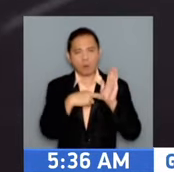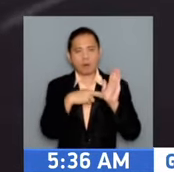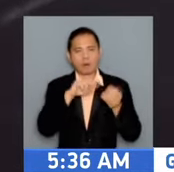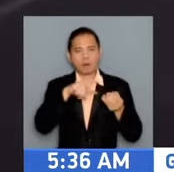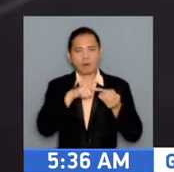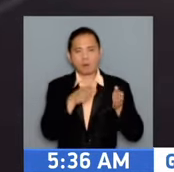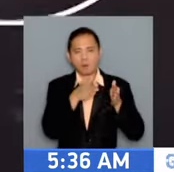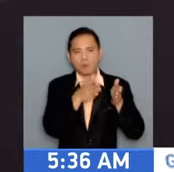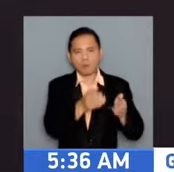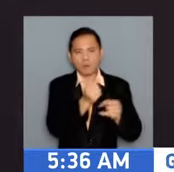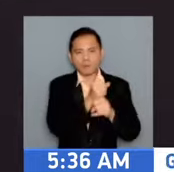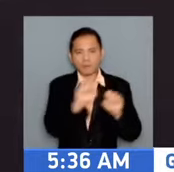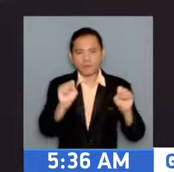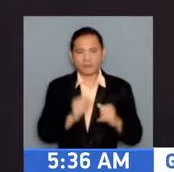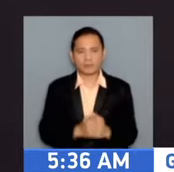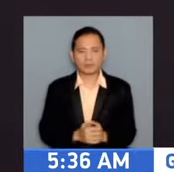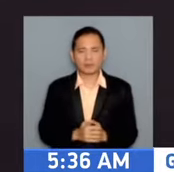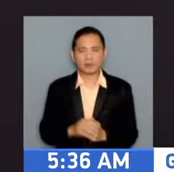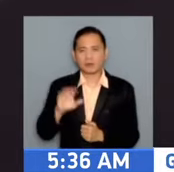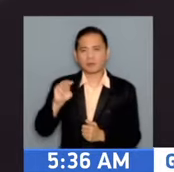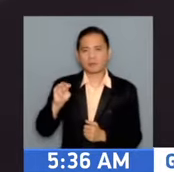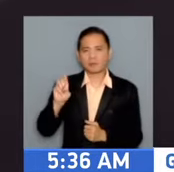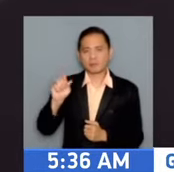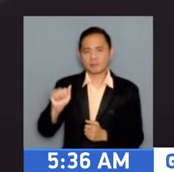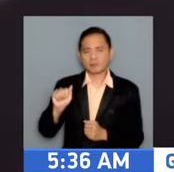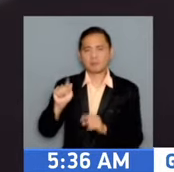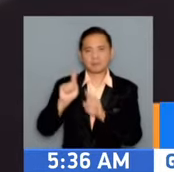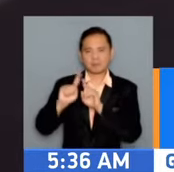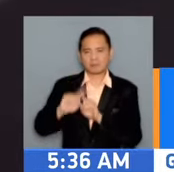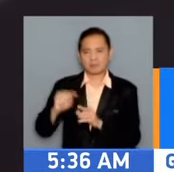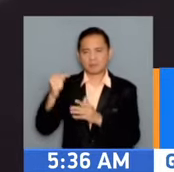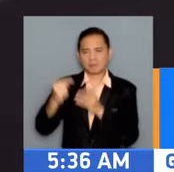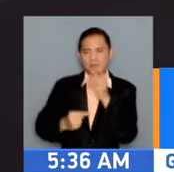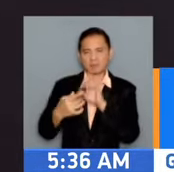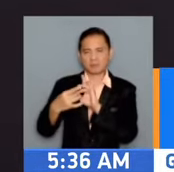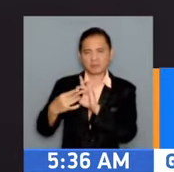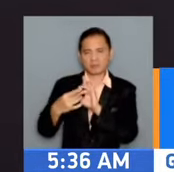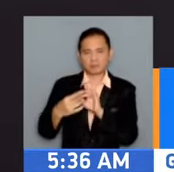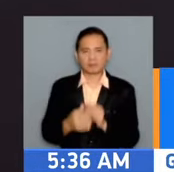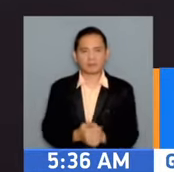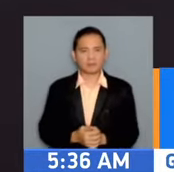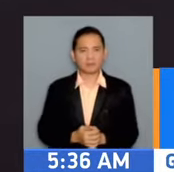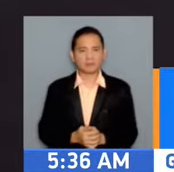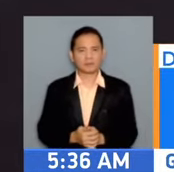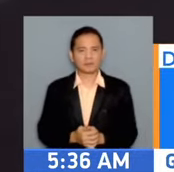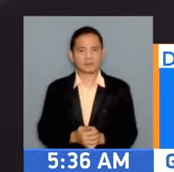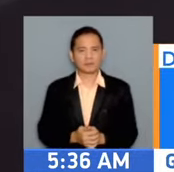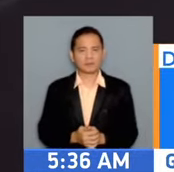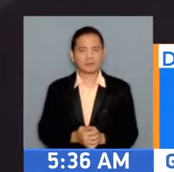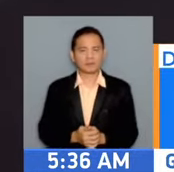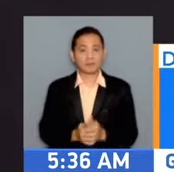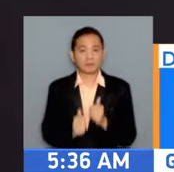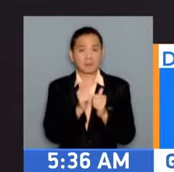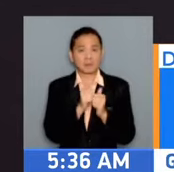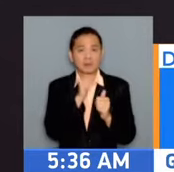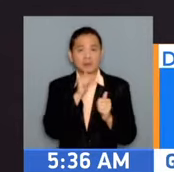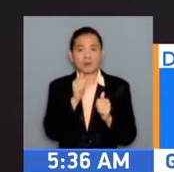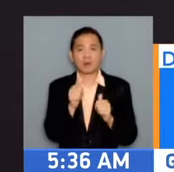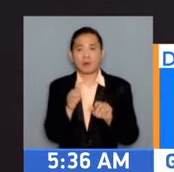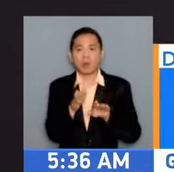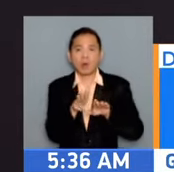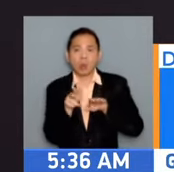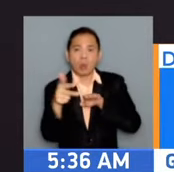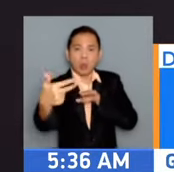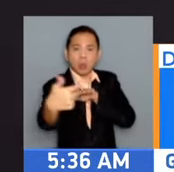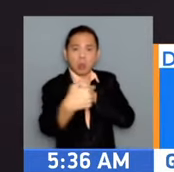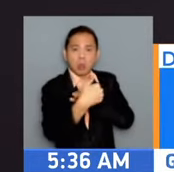Nagipag-ugnay na sila sa MMDA at sa lokal na pamahalaan. So, hindi dumaan sa toll to. Hindi. Nag-U-turn. Ang sinasabi kasi nung isang rider,